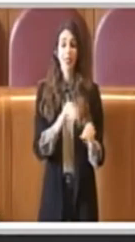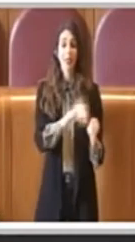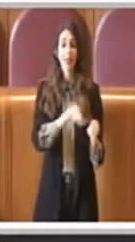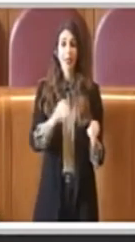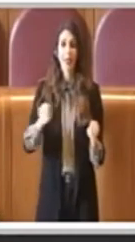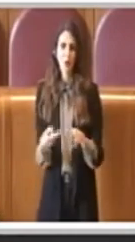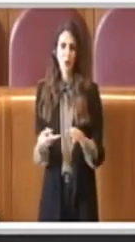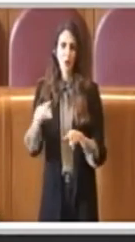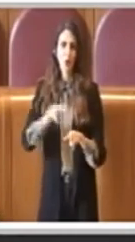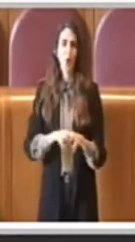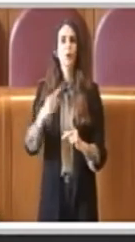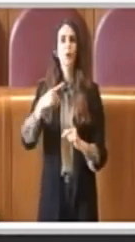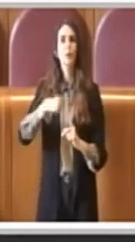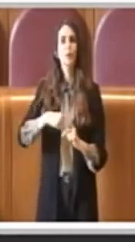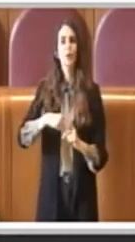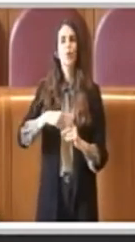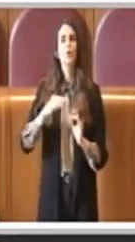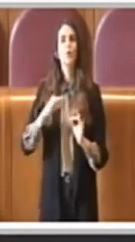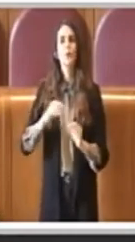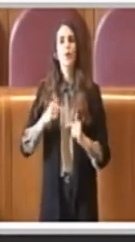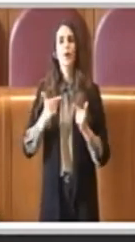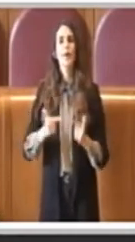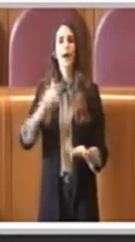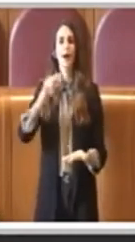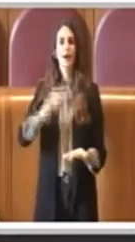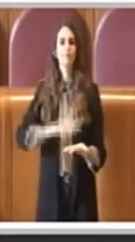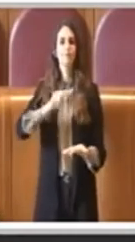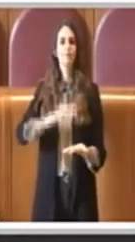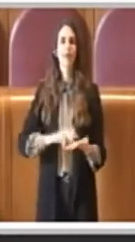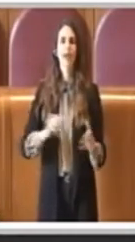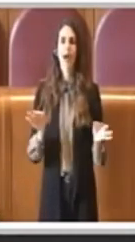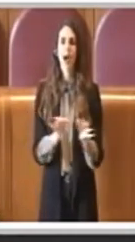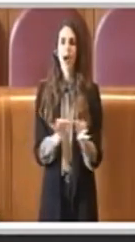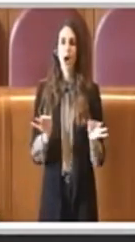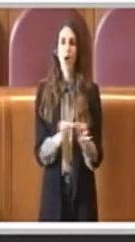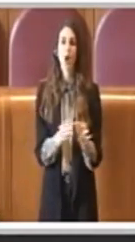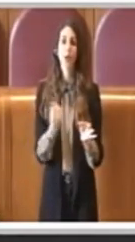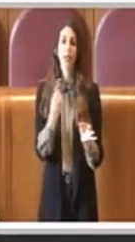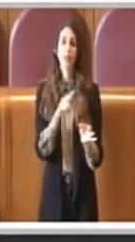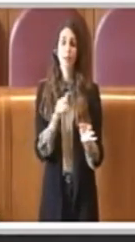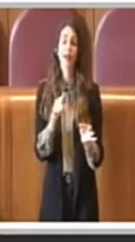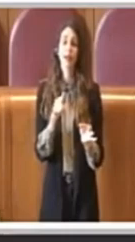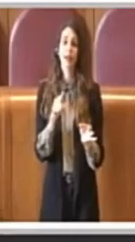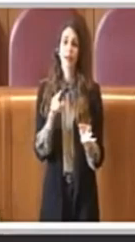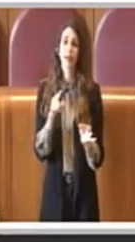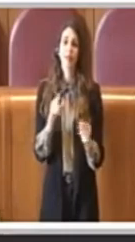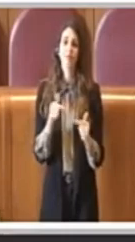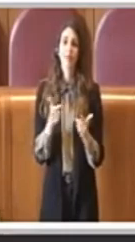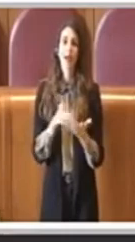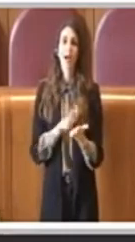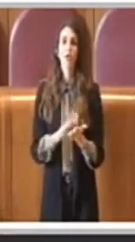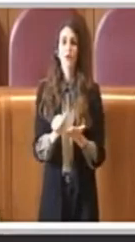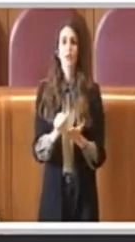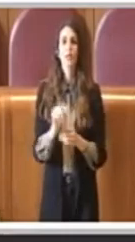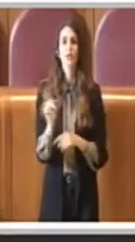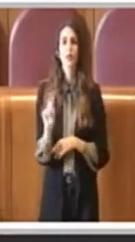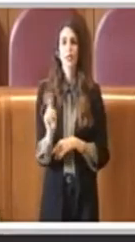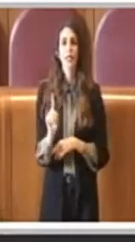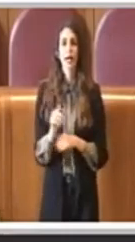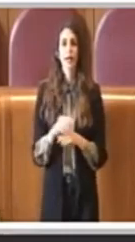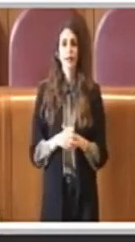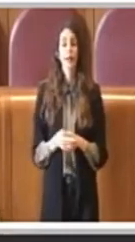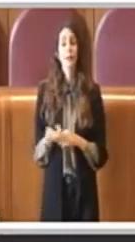stipulare delle convenzioni o degli accordi appunto per agevolare anche la categoria nel loro servizio, anche perché poi comunque